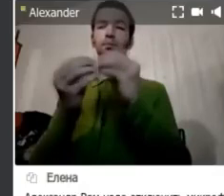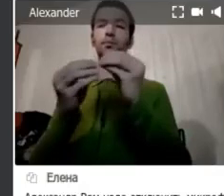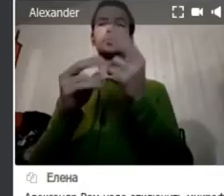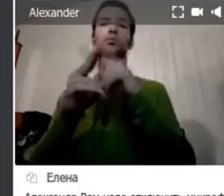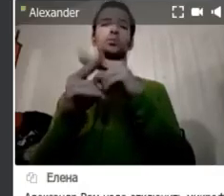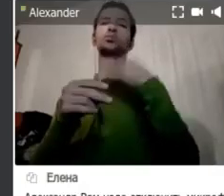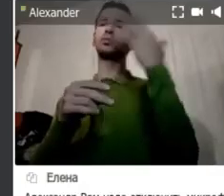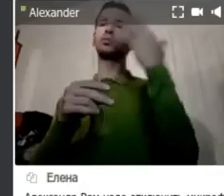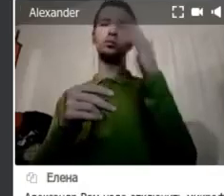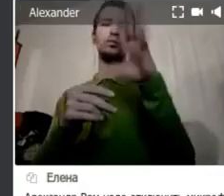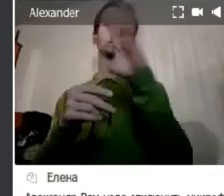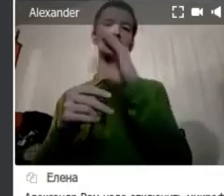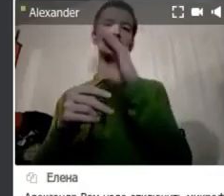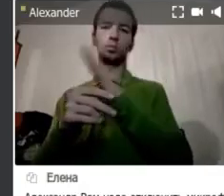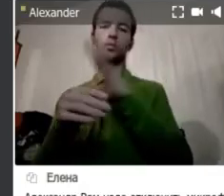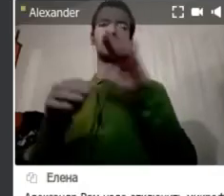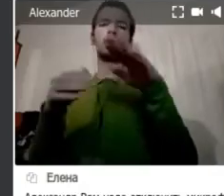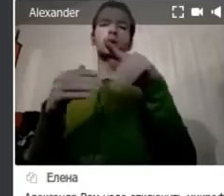этом секторе